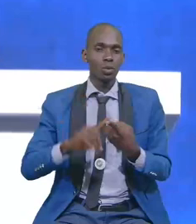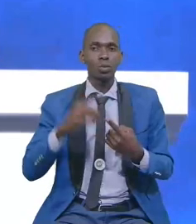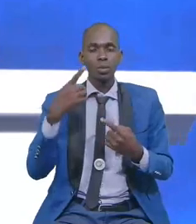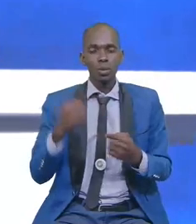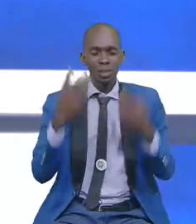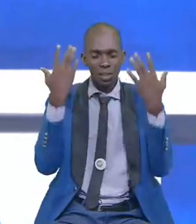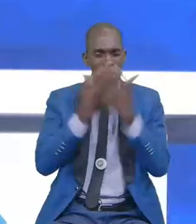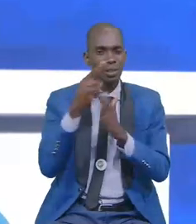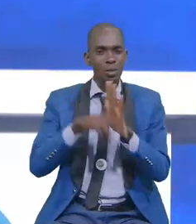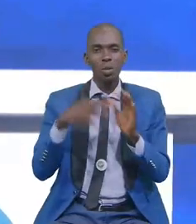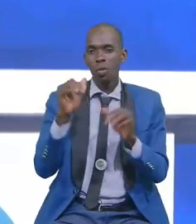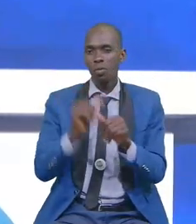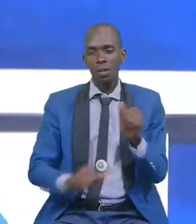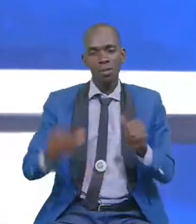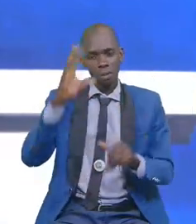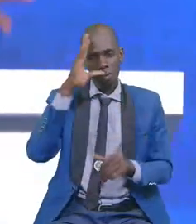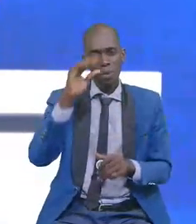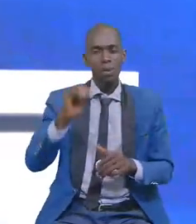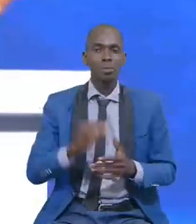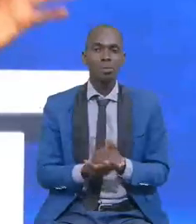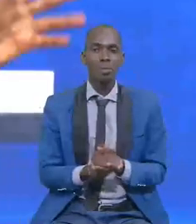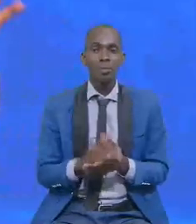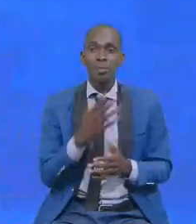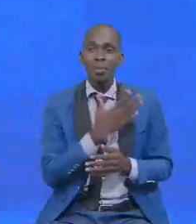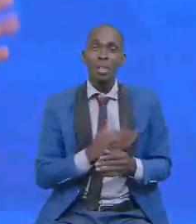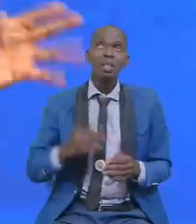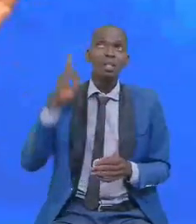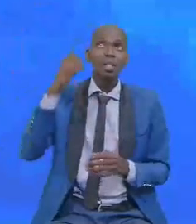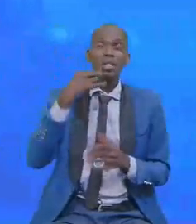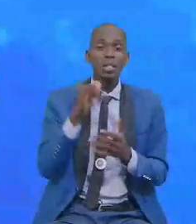envoie la lumière dans la vie de chaque homme.